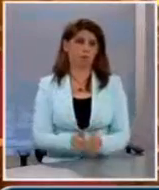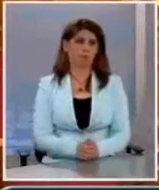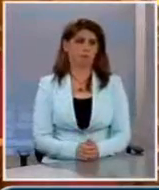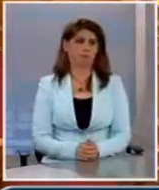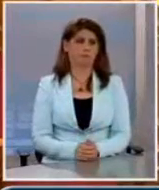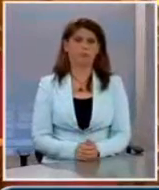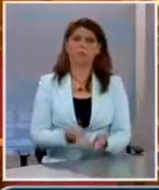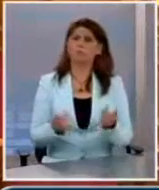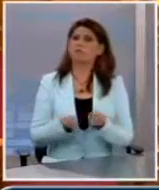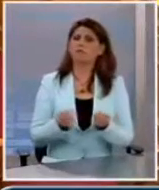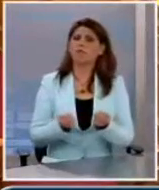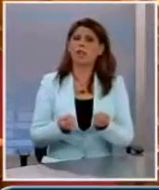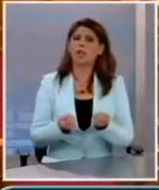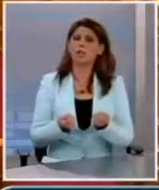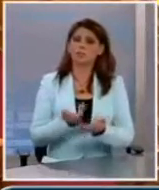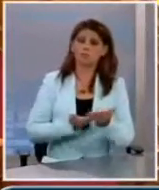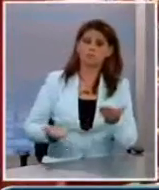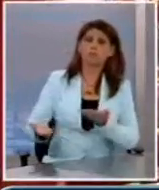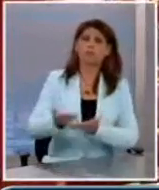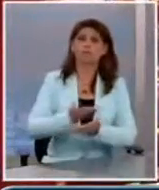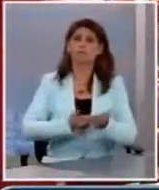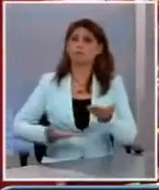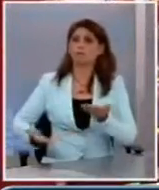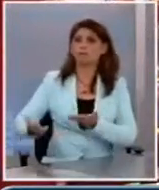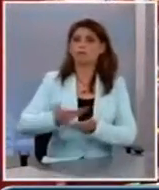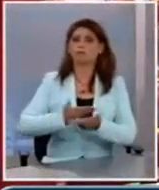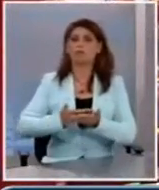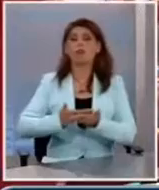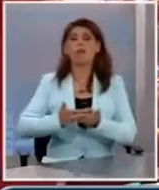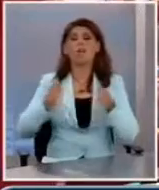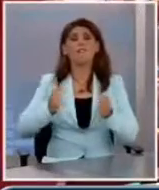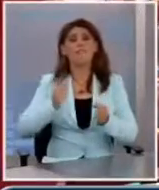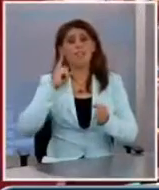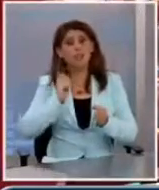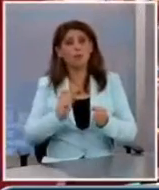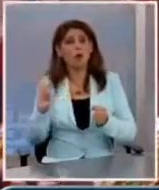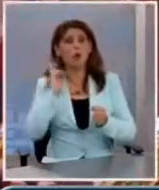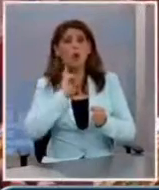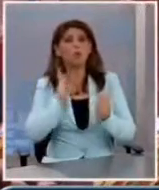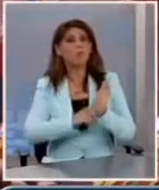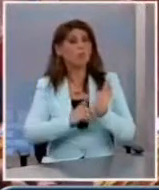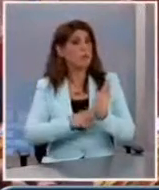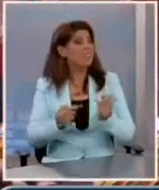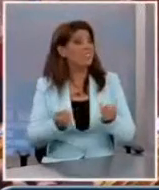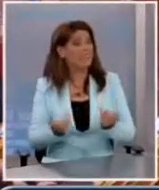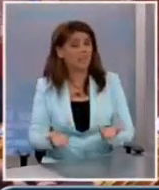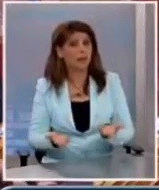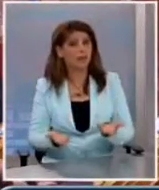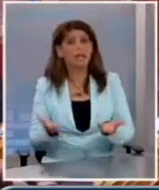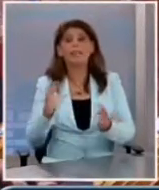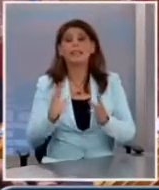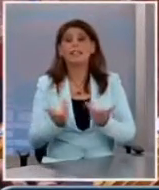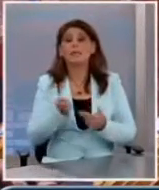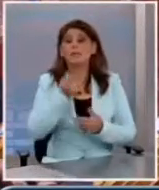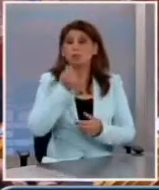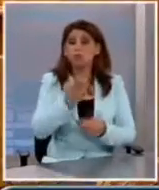Τι έκανε για τη διαλειτουργικότητα των βάσεων δεδομένων, τι έκανε για την κωδικοποίηση της νομοθεσίας, γιατί ξοδεύτηκαν